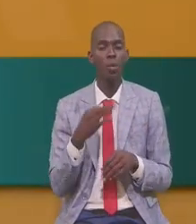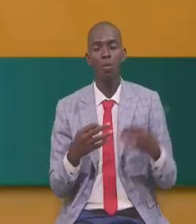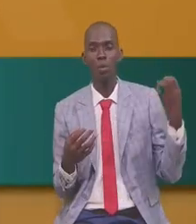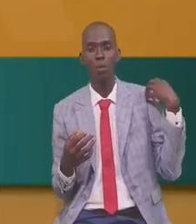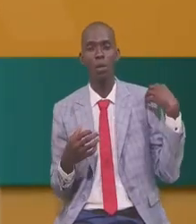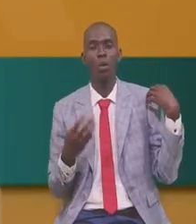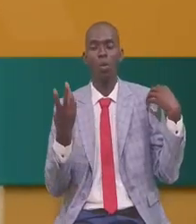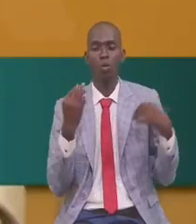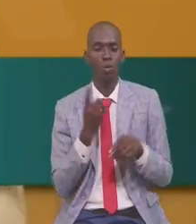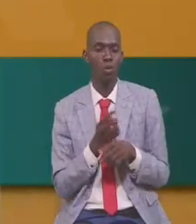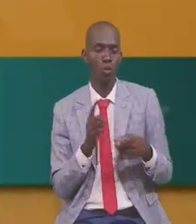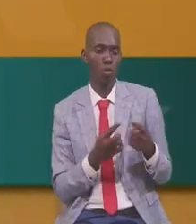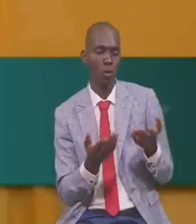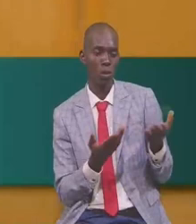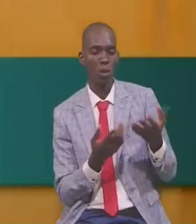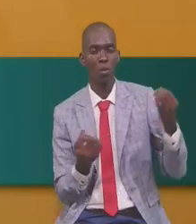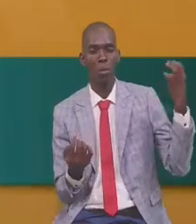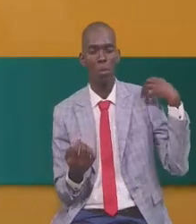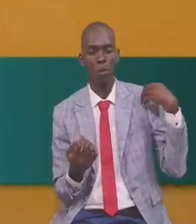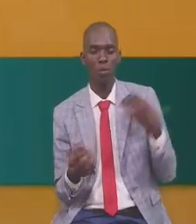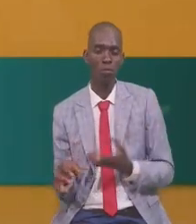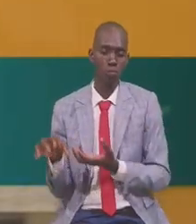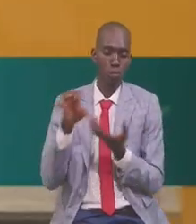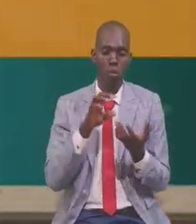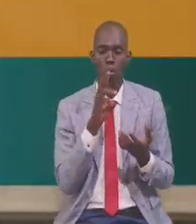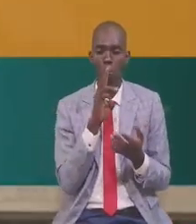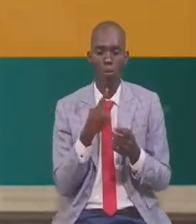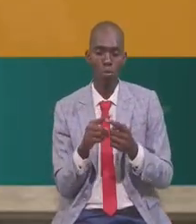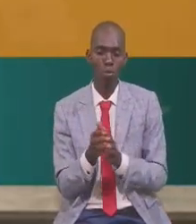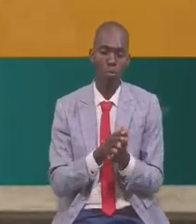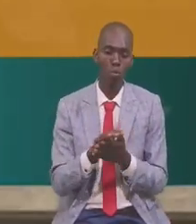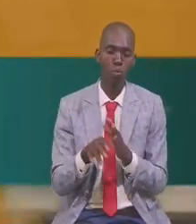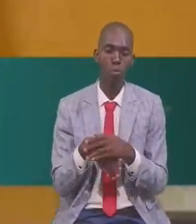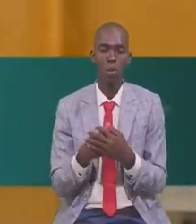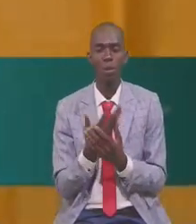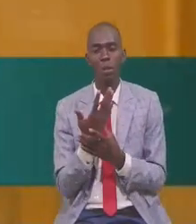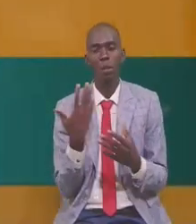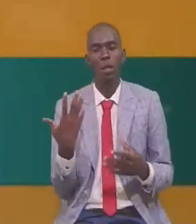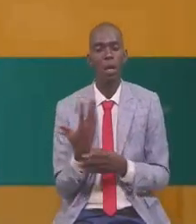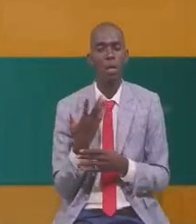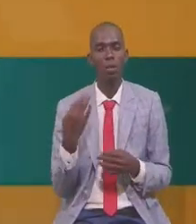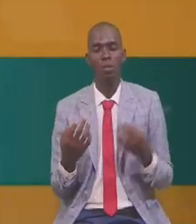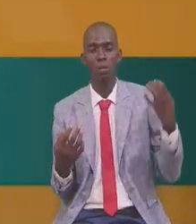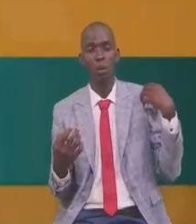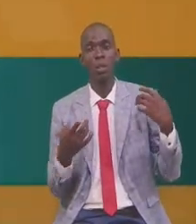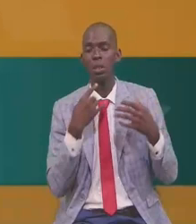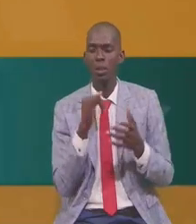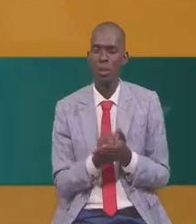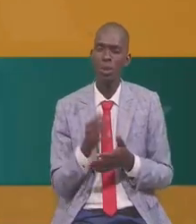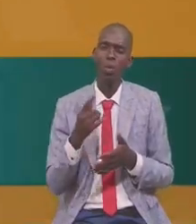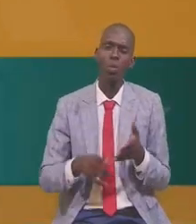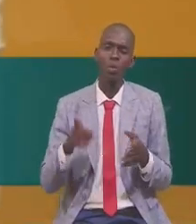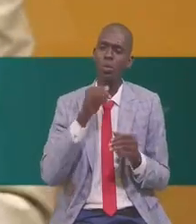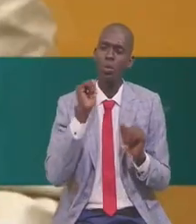les mains d'Élie. Et en diront, oh, ce que tu n'as pas pu faire quand Élie était là, quand tu étais